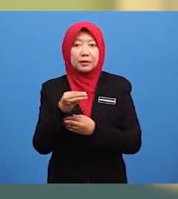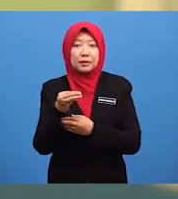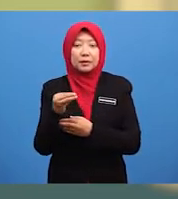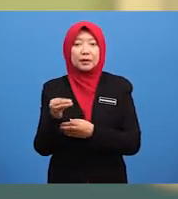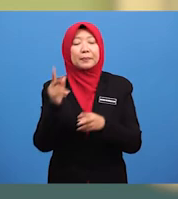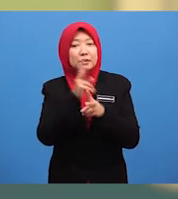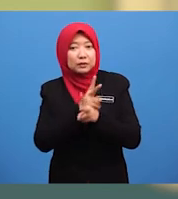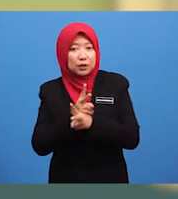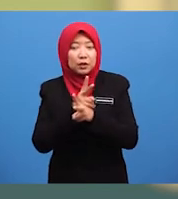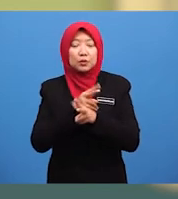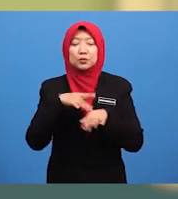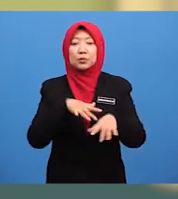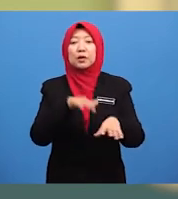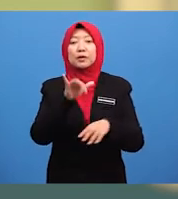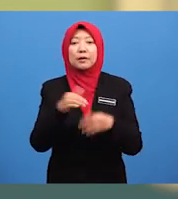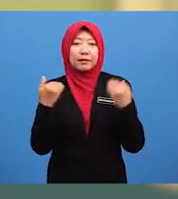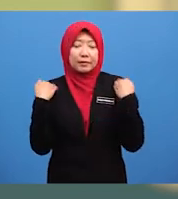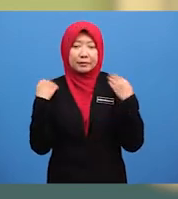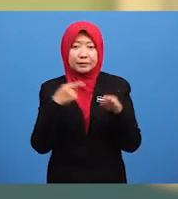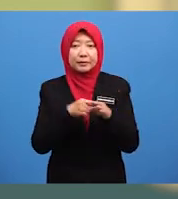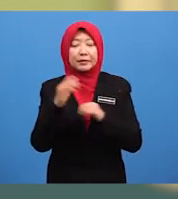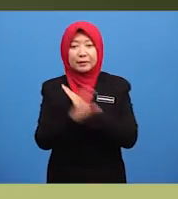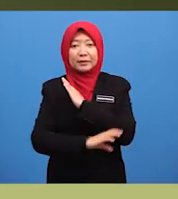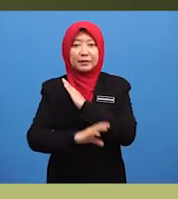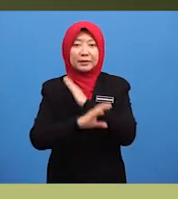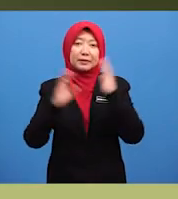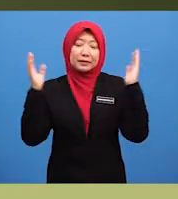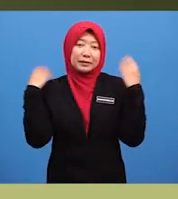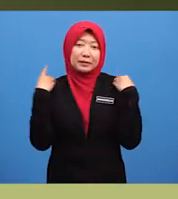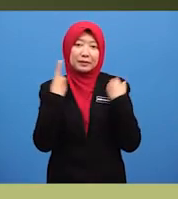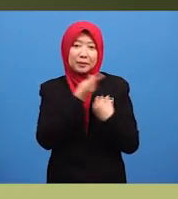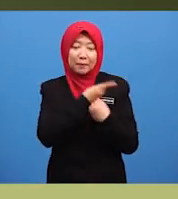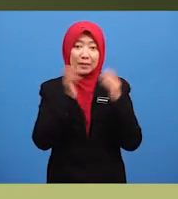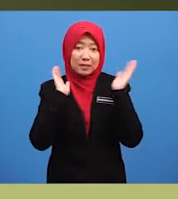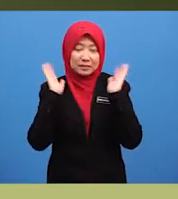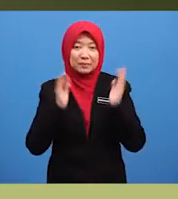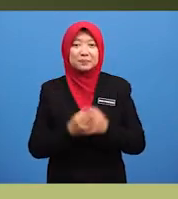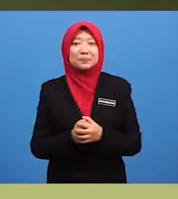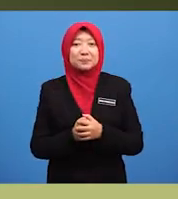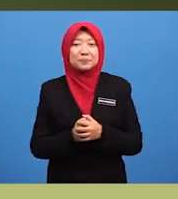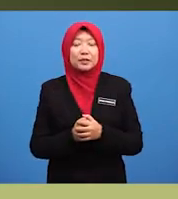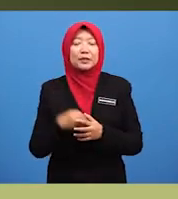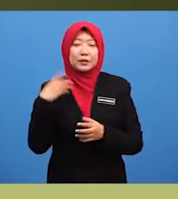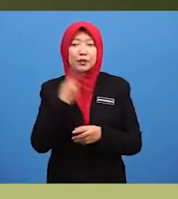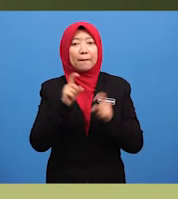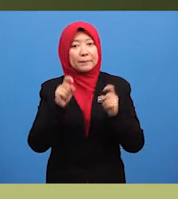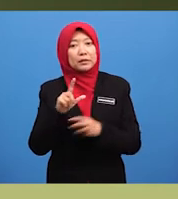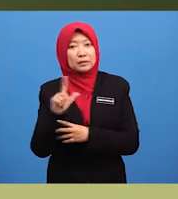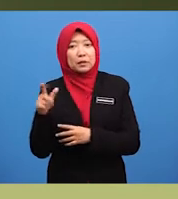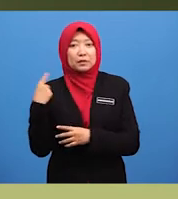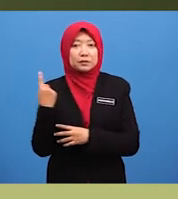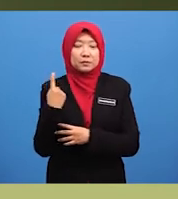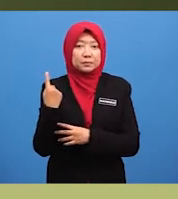menghargai sungai yang ada di negara kita. Oleh itu, kita mestilah